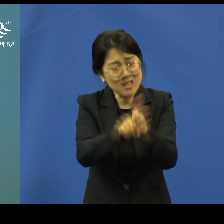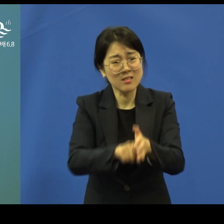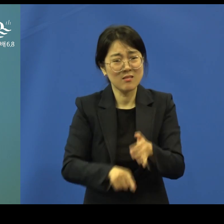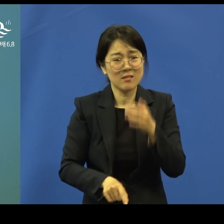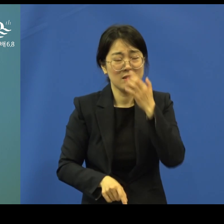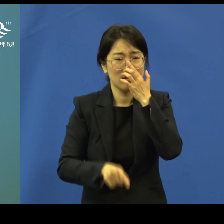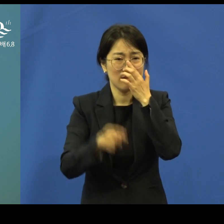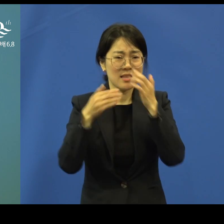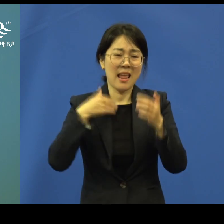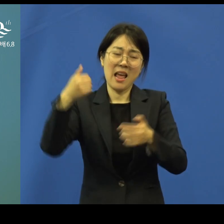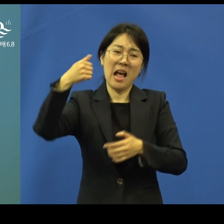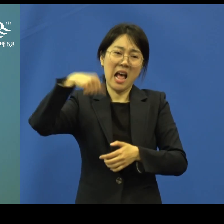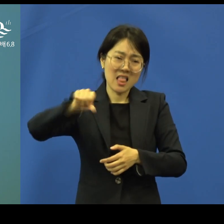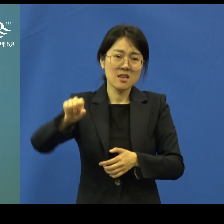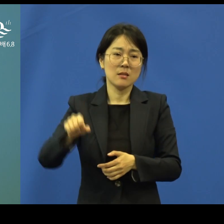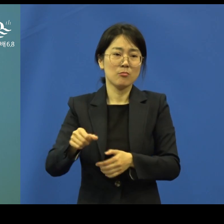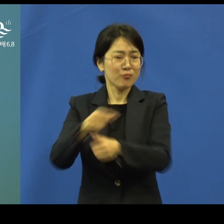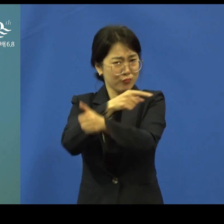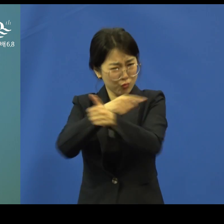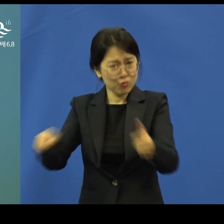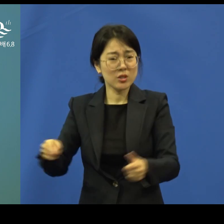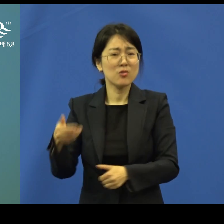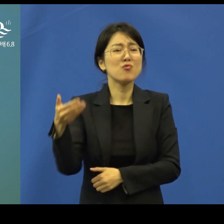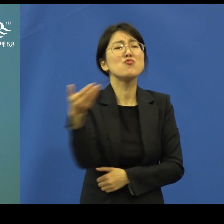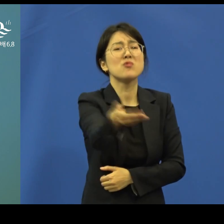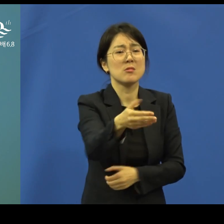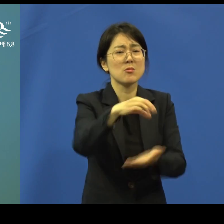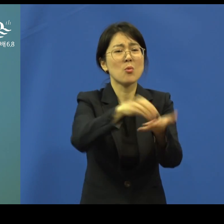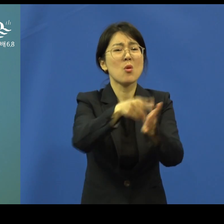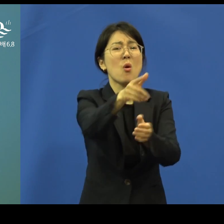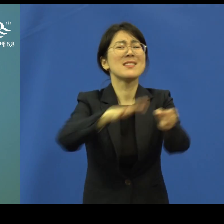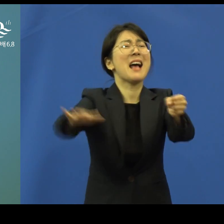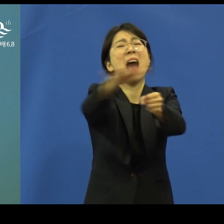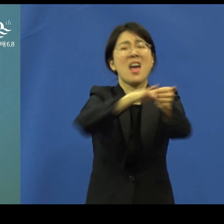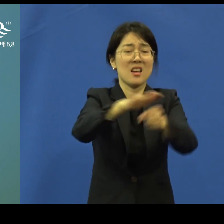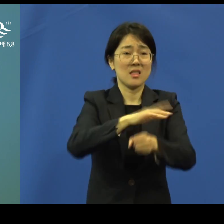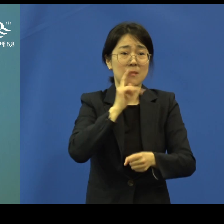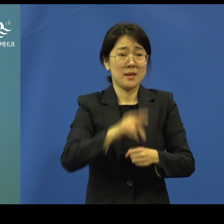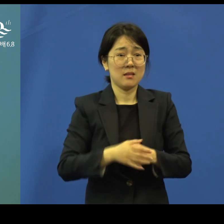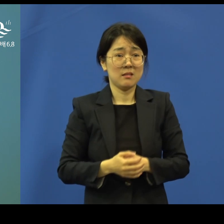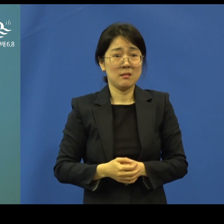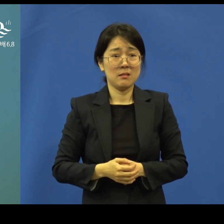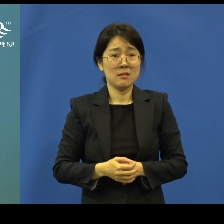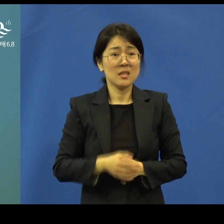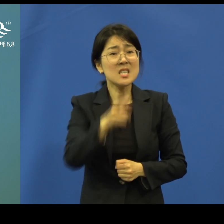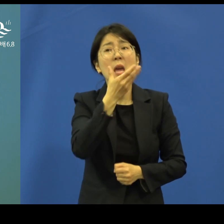내 아들을 죽일 만큼 너를 사랑해 라고 했던 게 복음이잖아요.